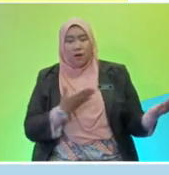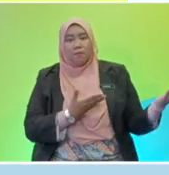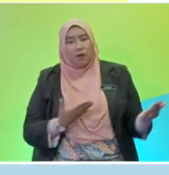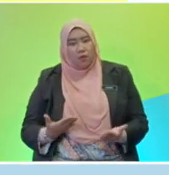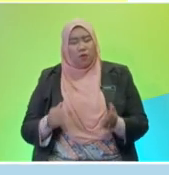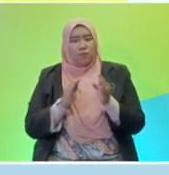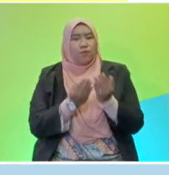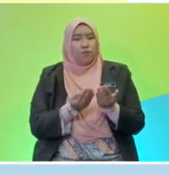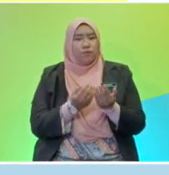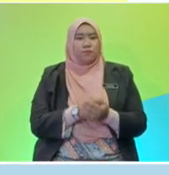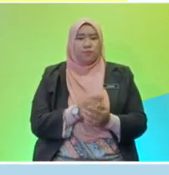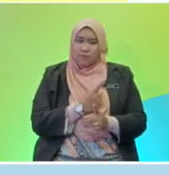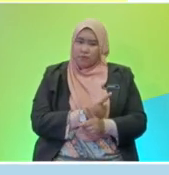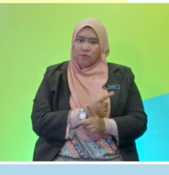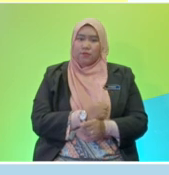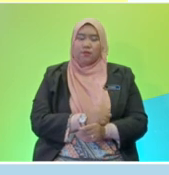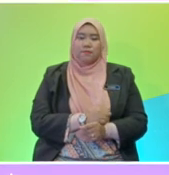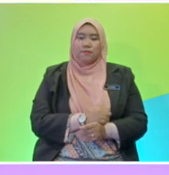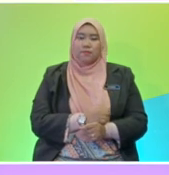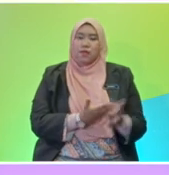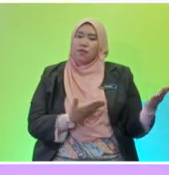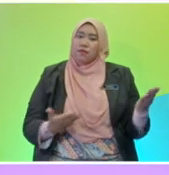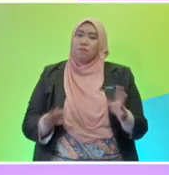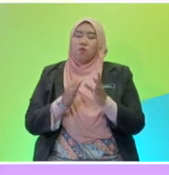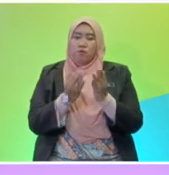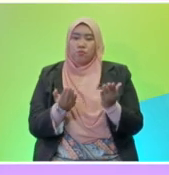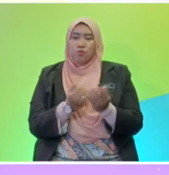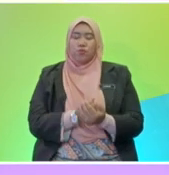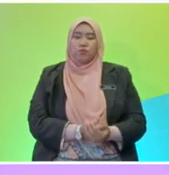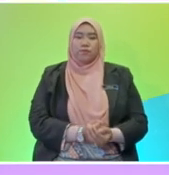Betul kan macam sedang membawa buku